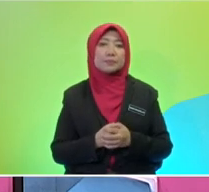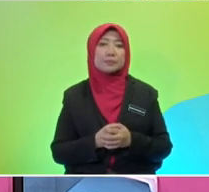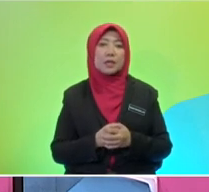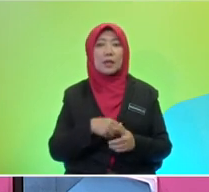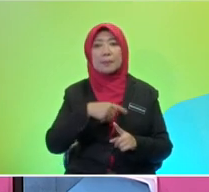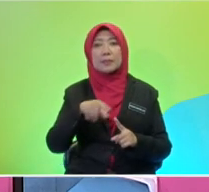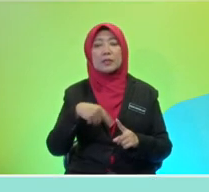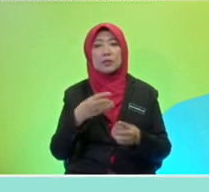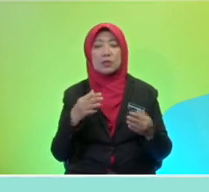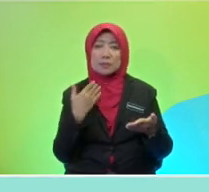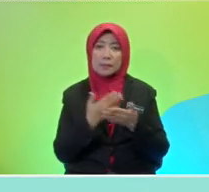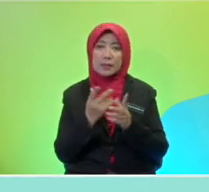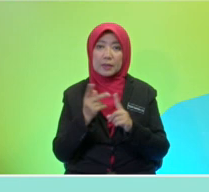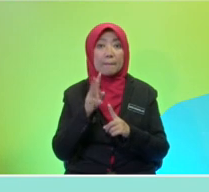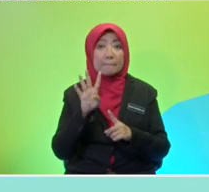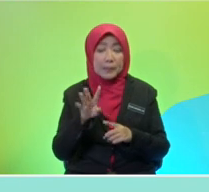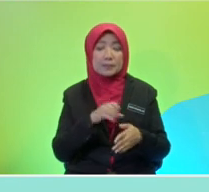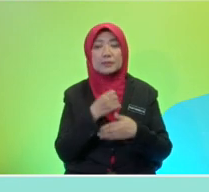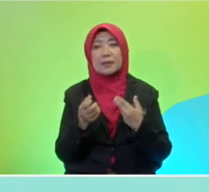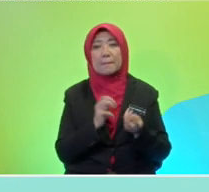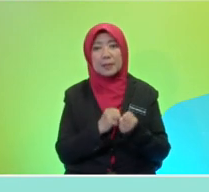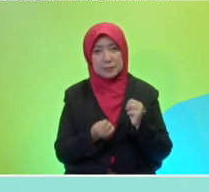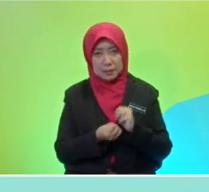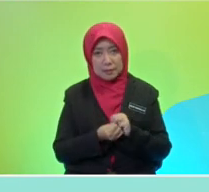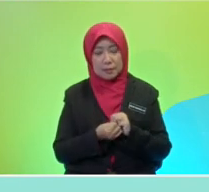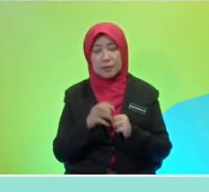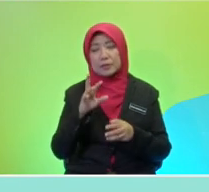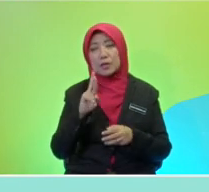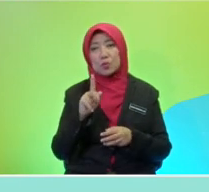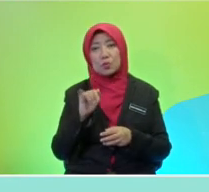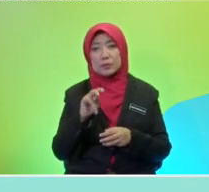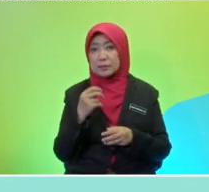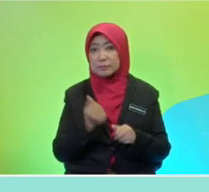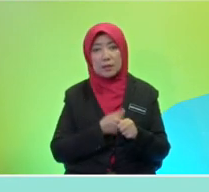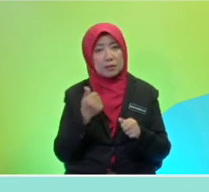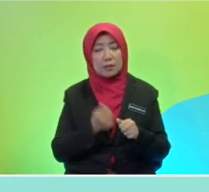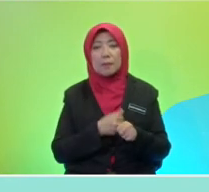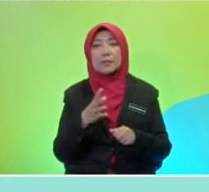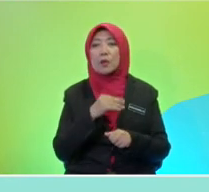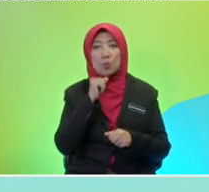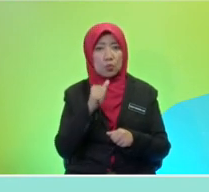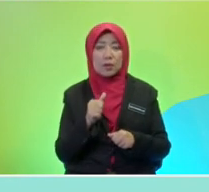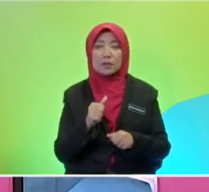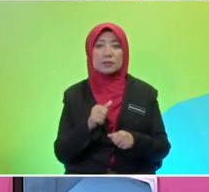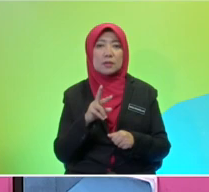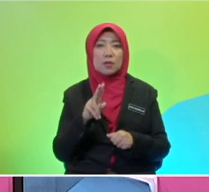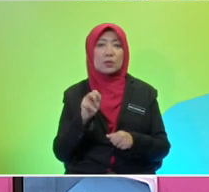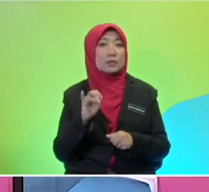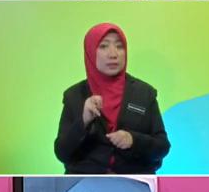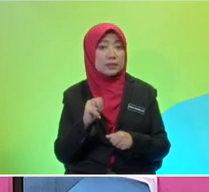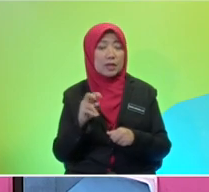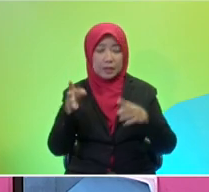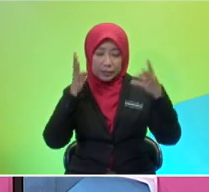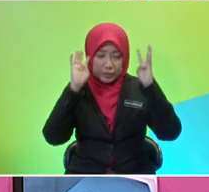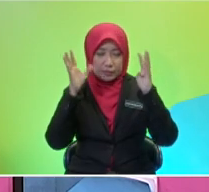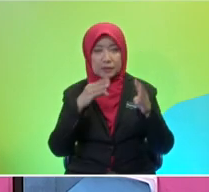menyelesaikan masalah yang kelima masalah yang rutin dan yang keenam menyelesaikan masalah yang hariannya muka rutin dan inovatif